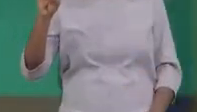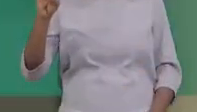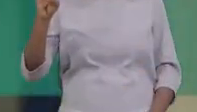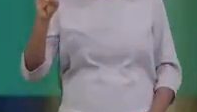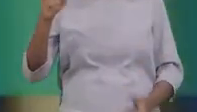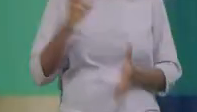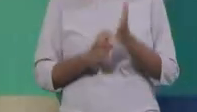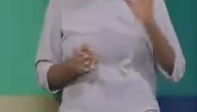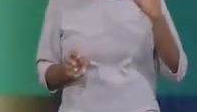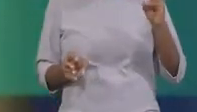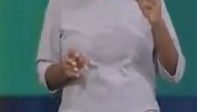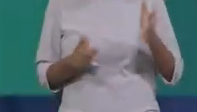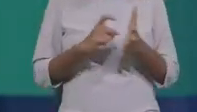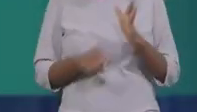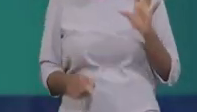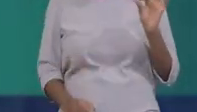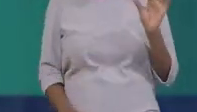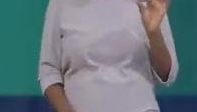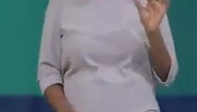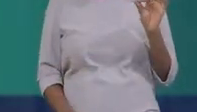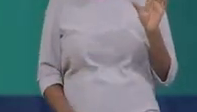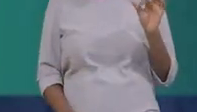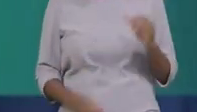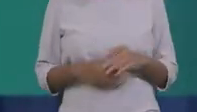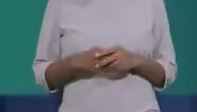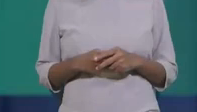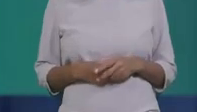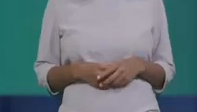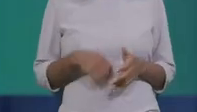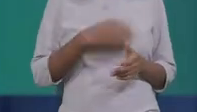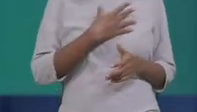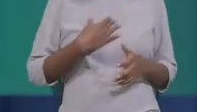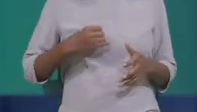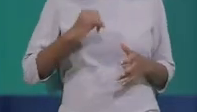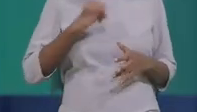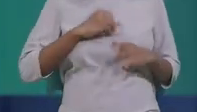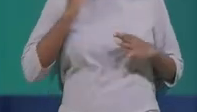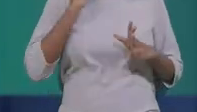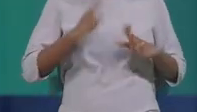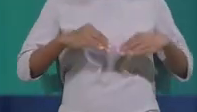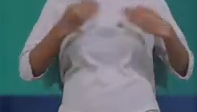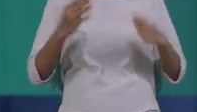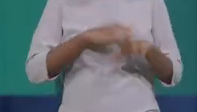Matthieu 16, 19. Matthieu 16, 19.